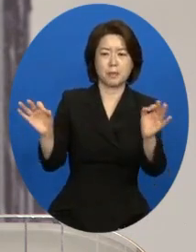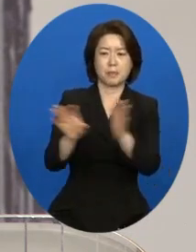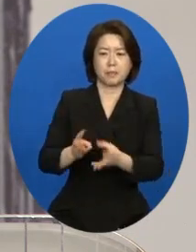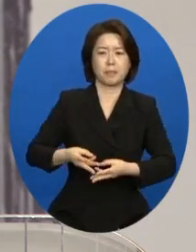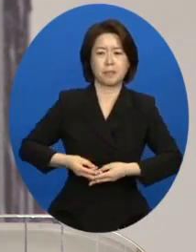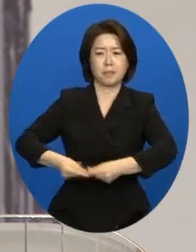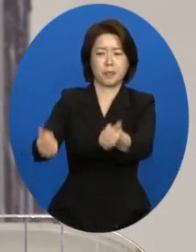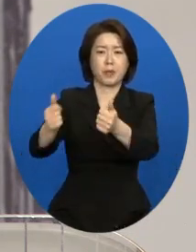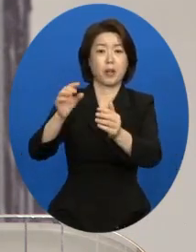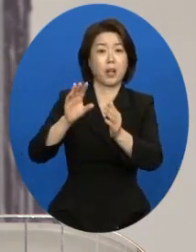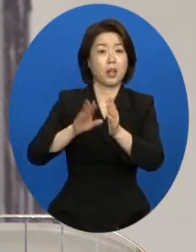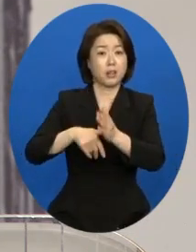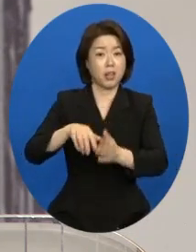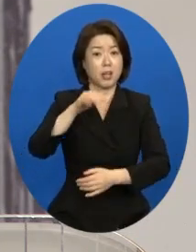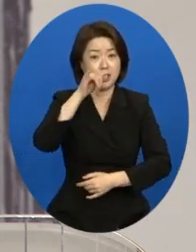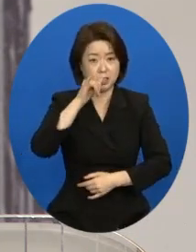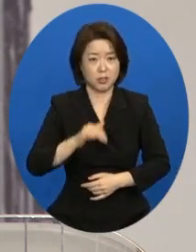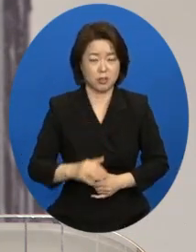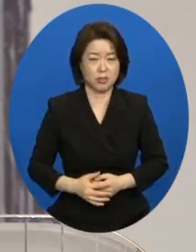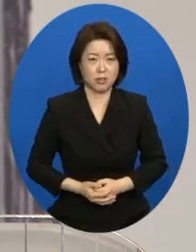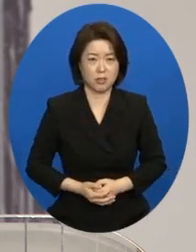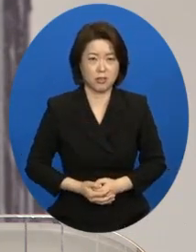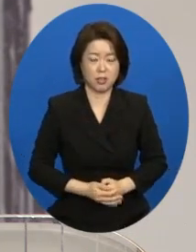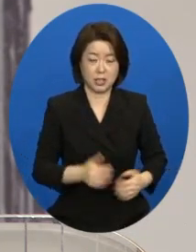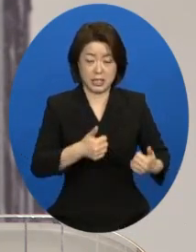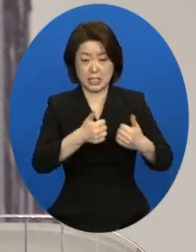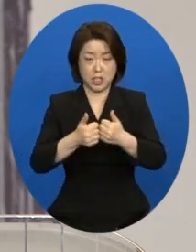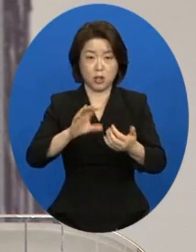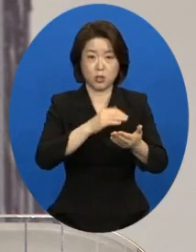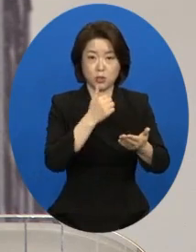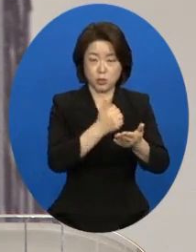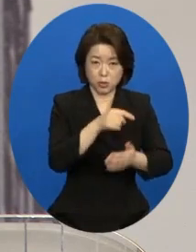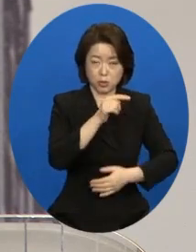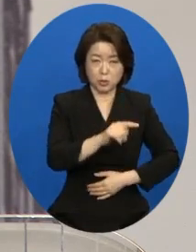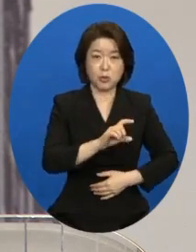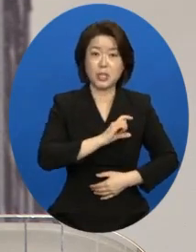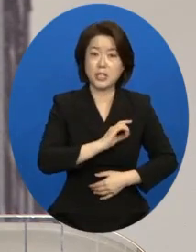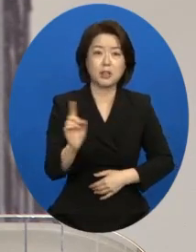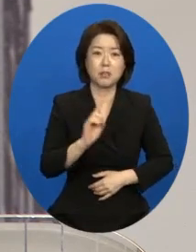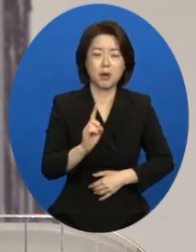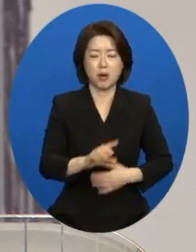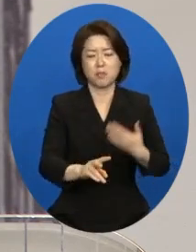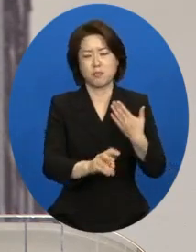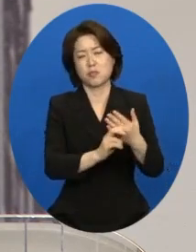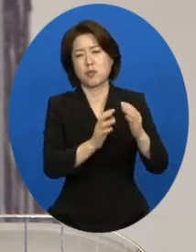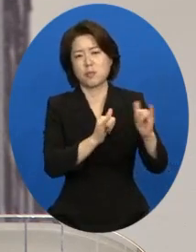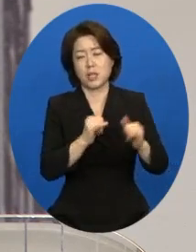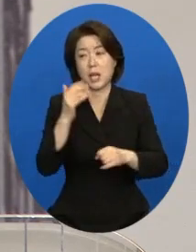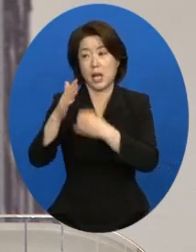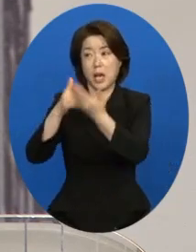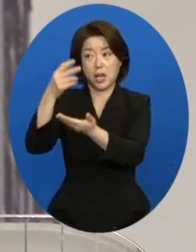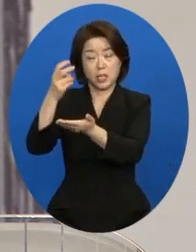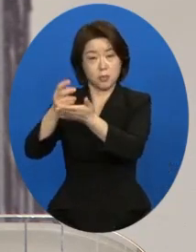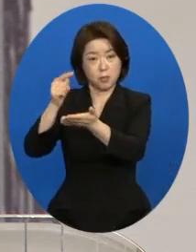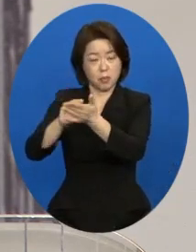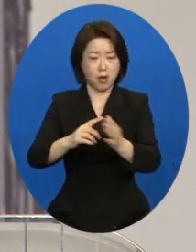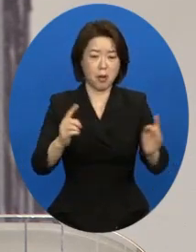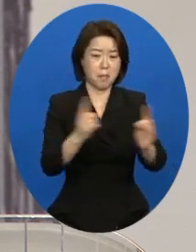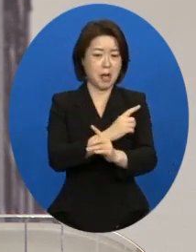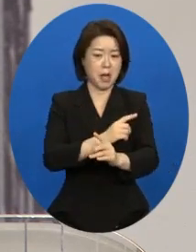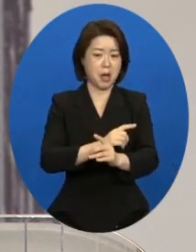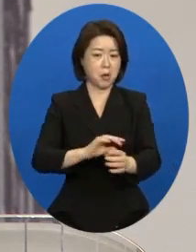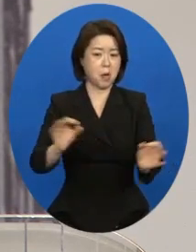했던 때가 있었어요. 이 적그리스의 별명이 불법의 사람이거든요. 하나님의 법을 바꾸든지